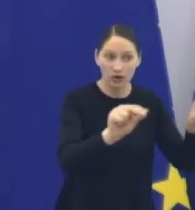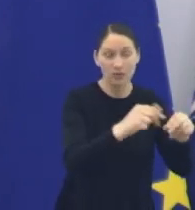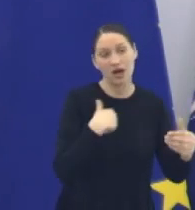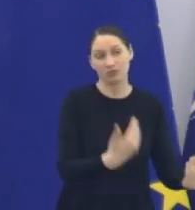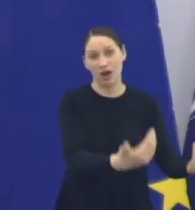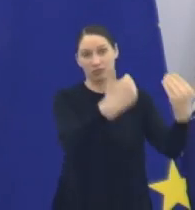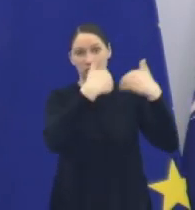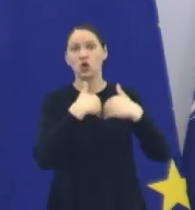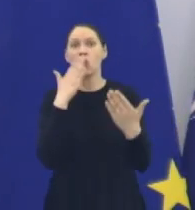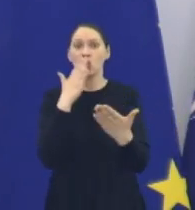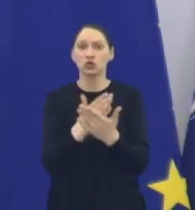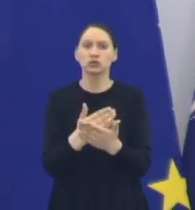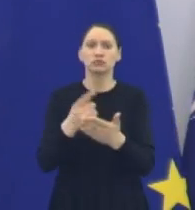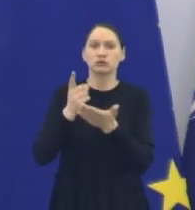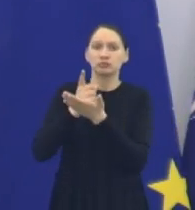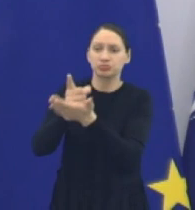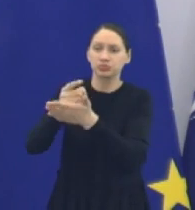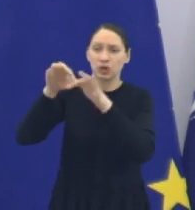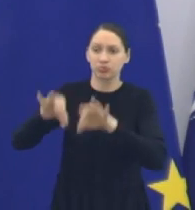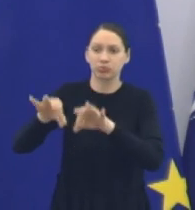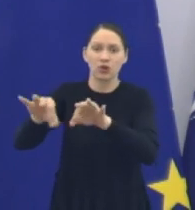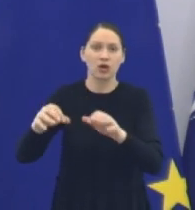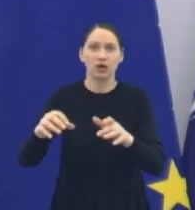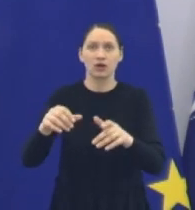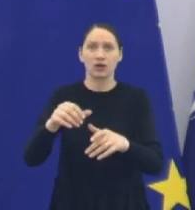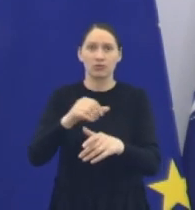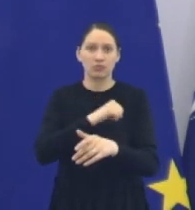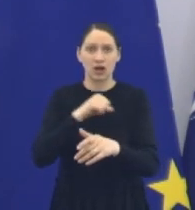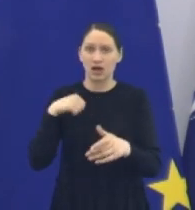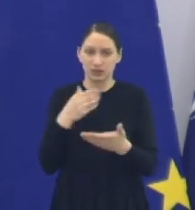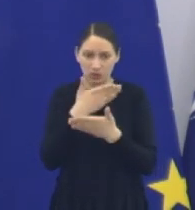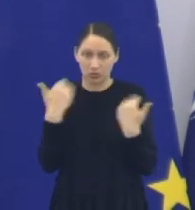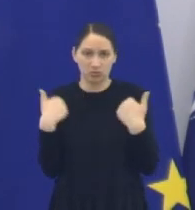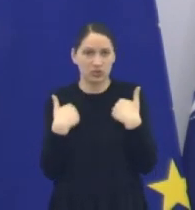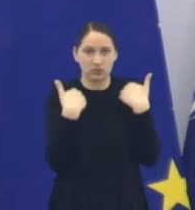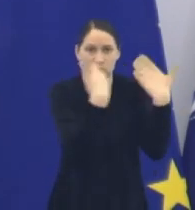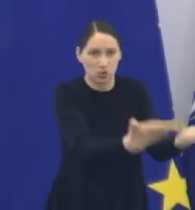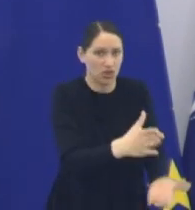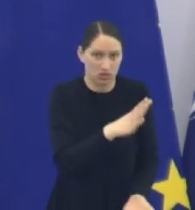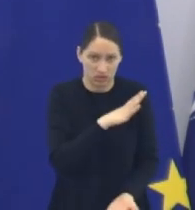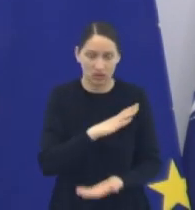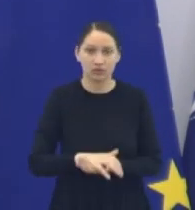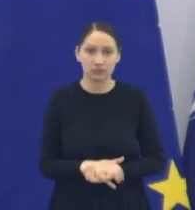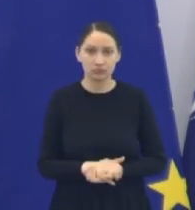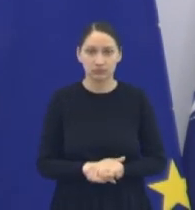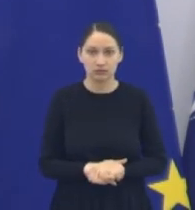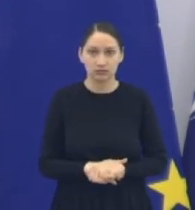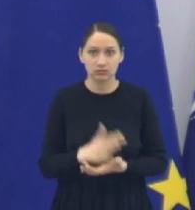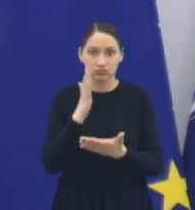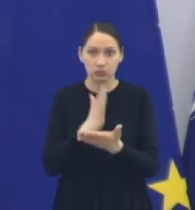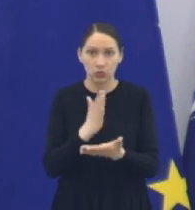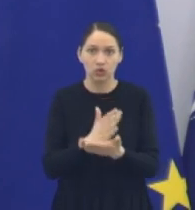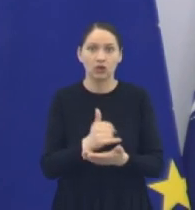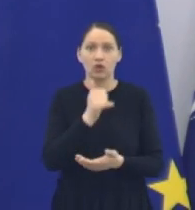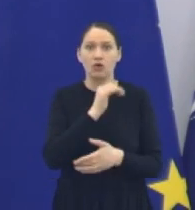technikos Lietuva pati net pateikti negali, nes tiesiog jie nedisponuoja, juos neturi. Todėl šiandien turime kalbėti, žinoma, pirmiausia apie